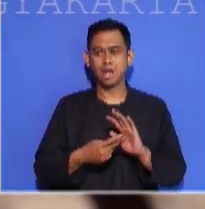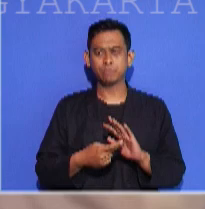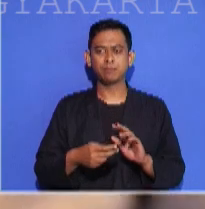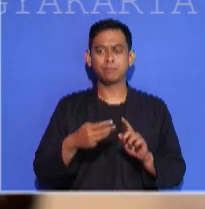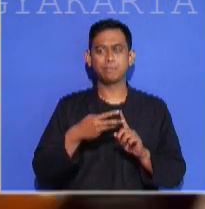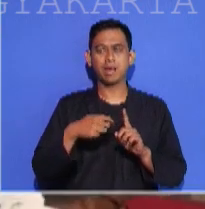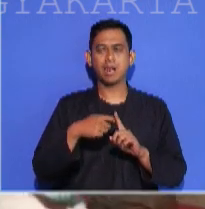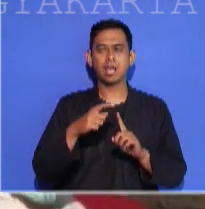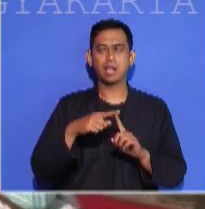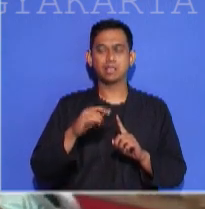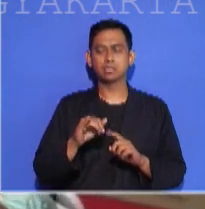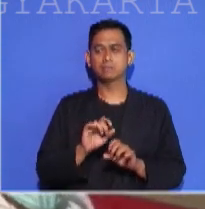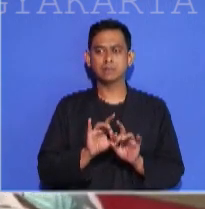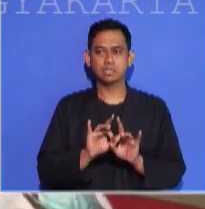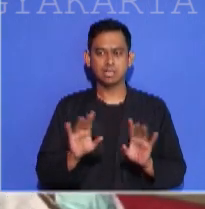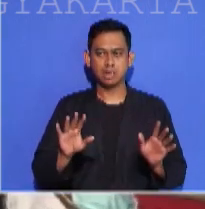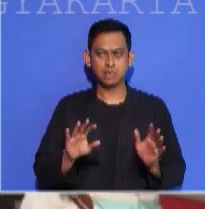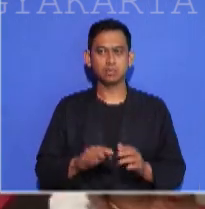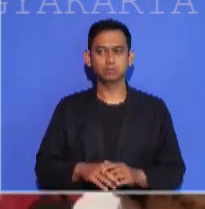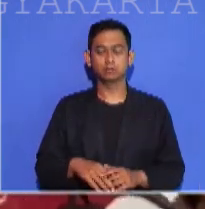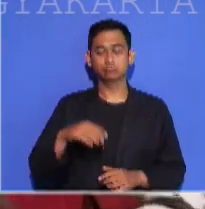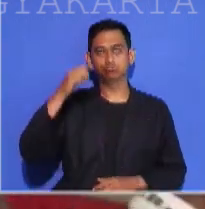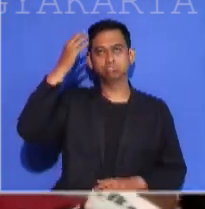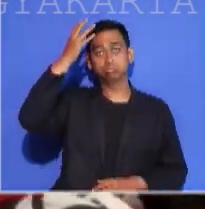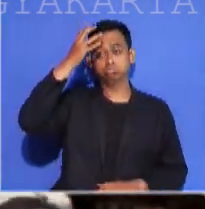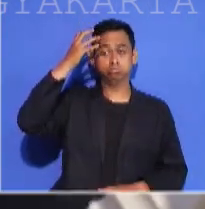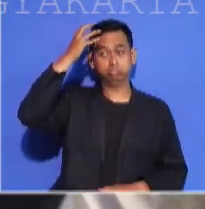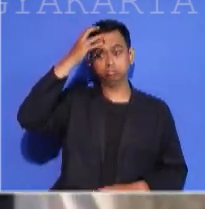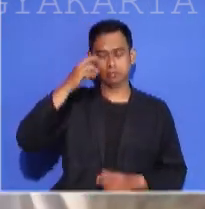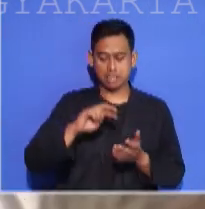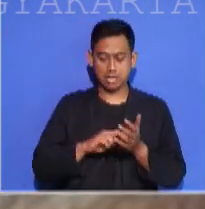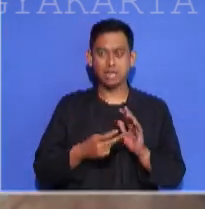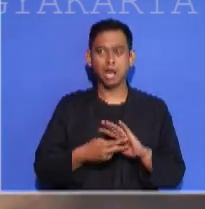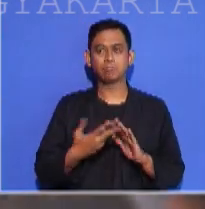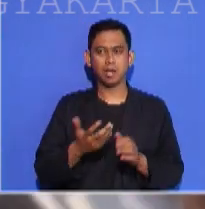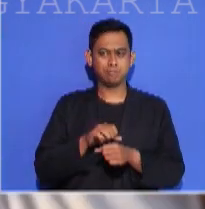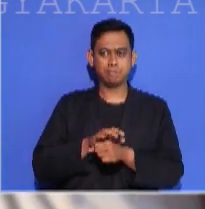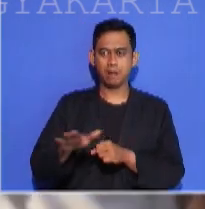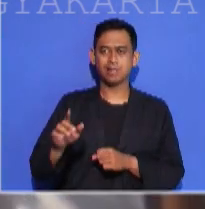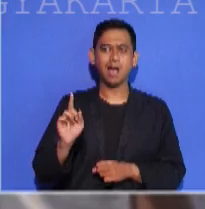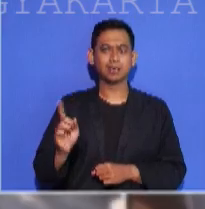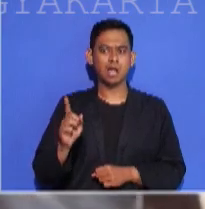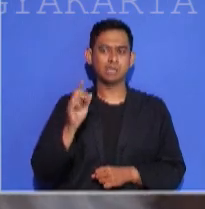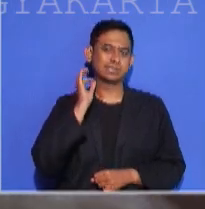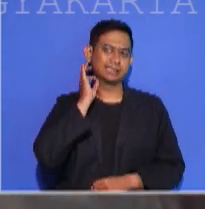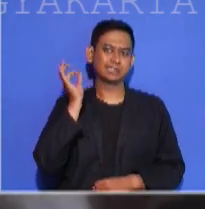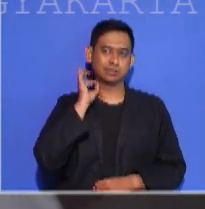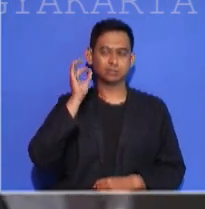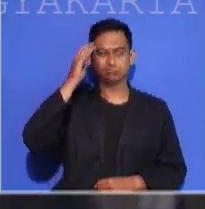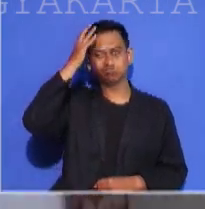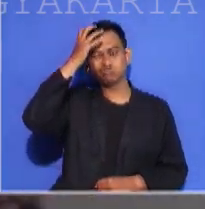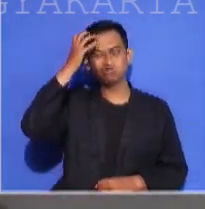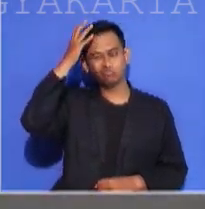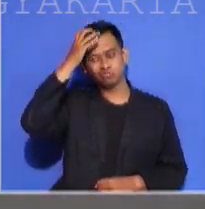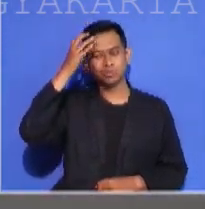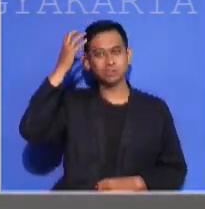virus jamur atau parasit penyebab meningitis maka saat terpapar patogen akan beresiko mengalami meningitis atau